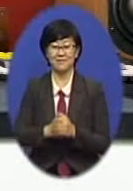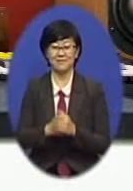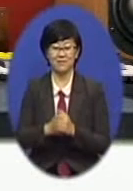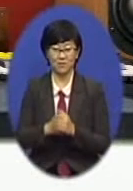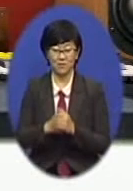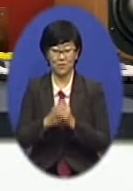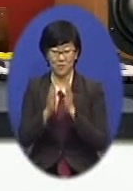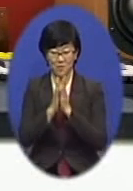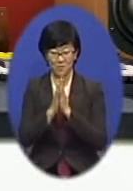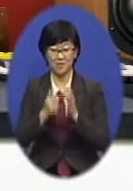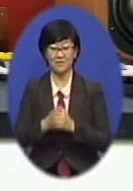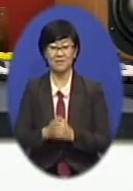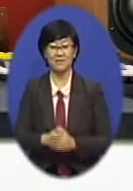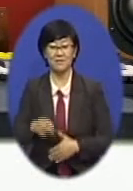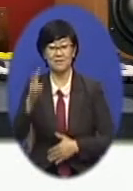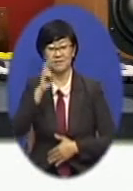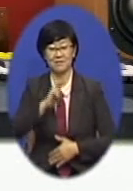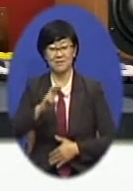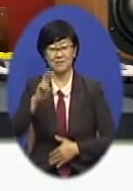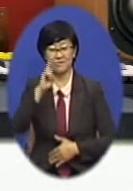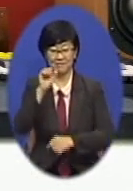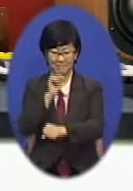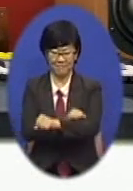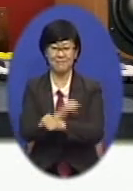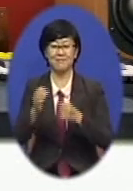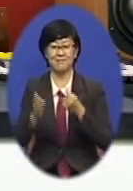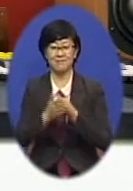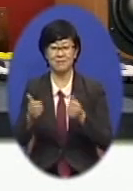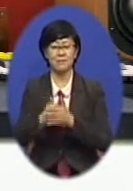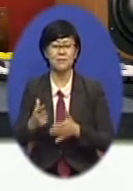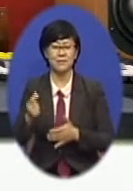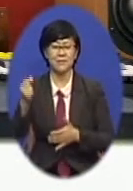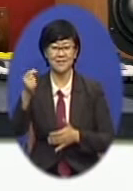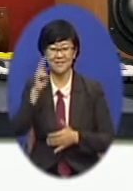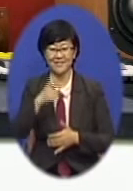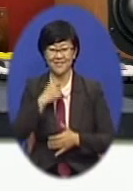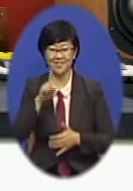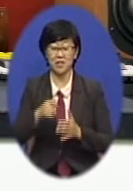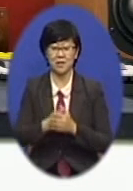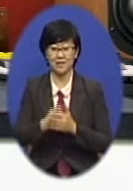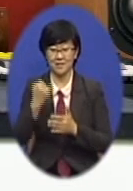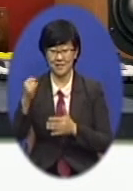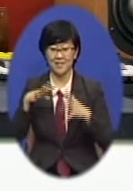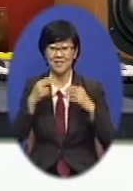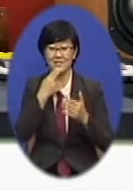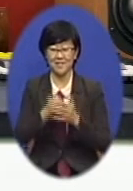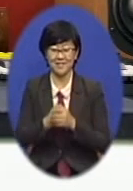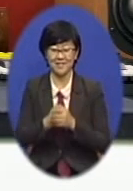네, 아우 이렇게 노래를 가수 못지않게 잘하시니까 빨리 노래하시려고 부인 잘 안 하셨군요.